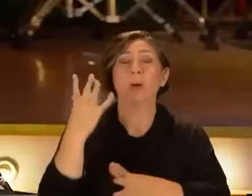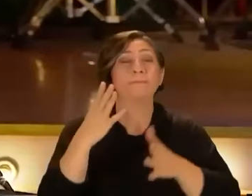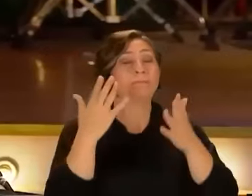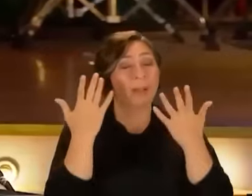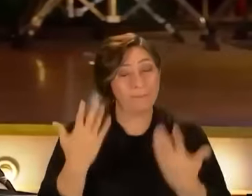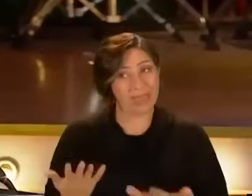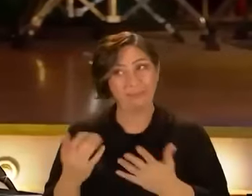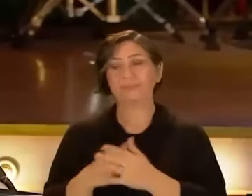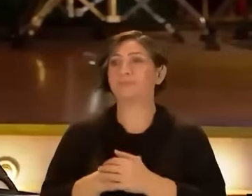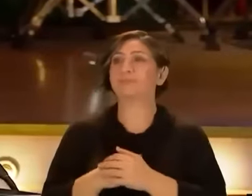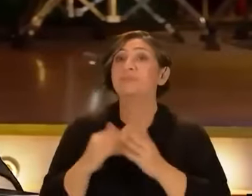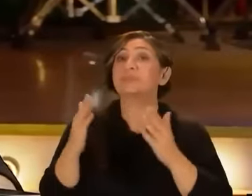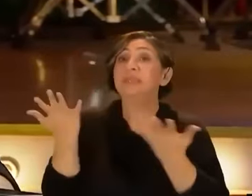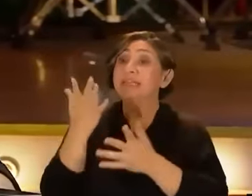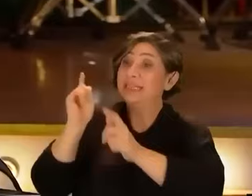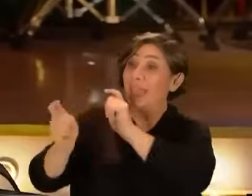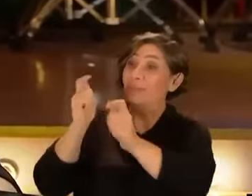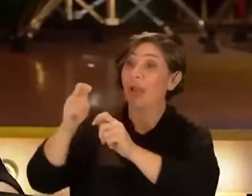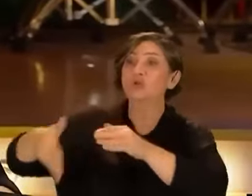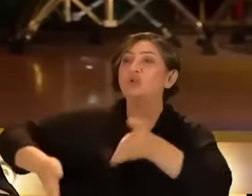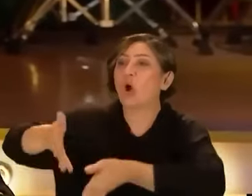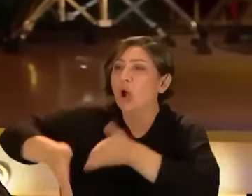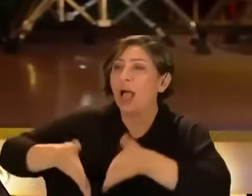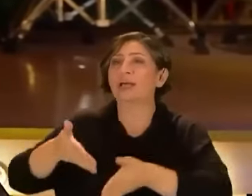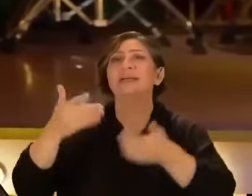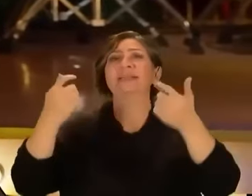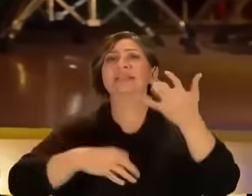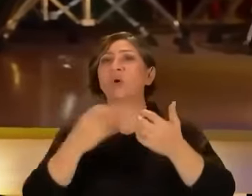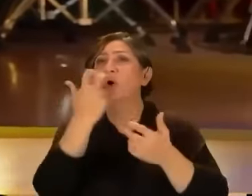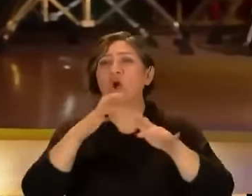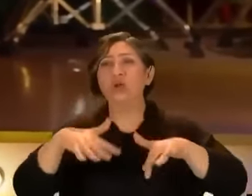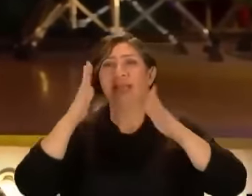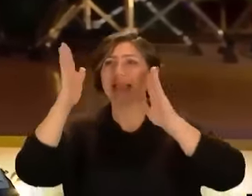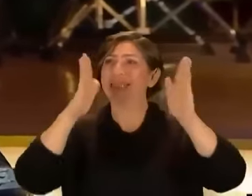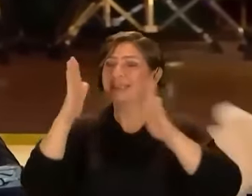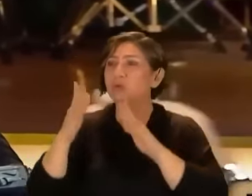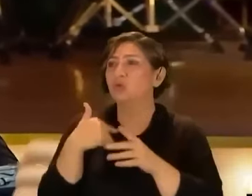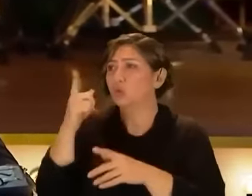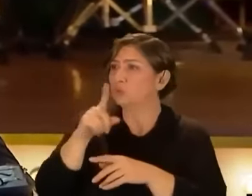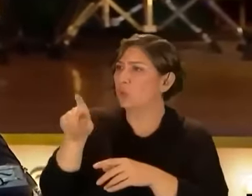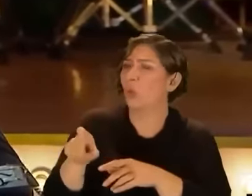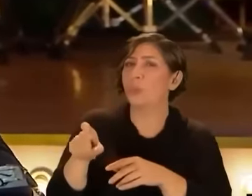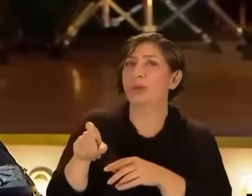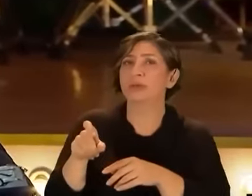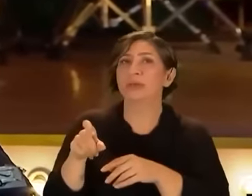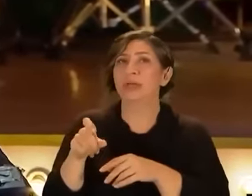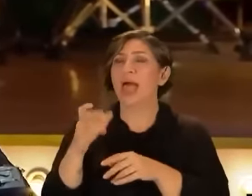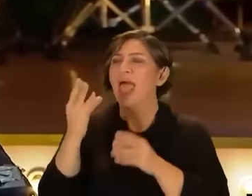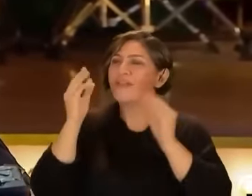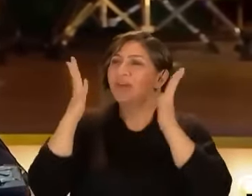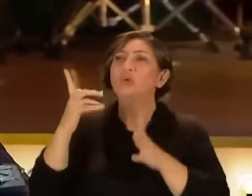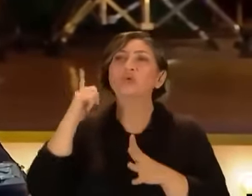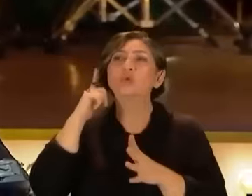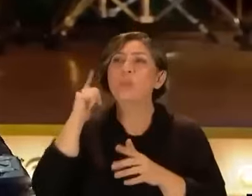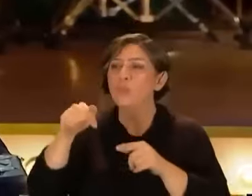Peki nasıl tepkiler alıyorsun sokakta ya da çaldığın yerlerde? Konserlerin dolu dolu gittiği için söylüyorum. Yani en çok